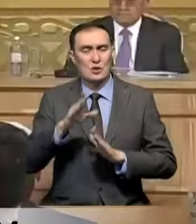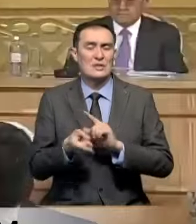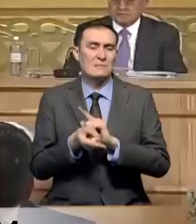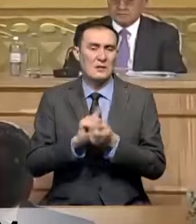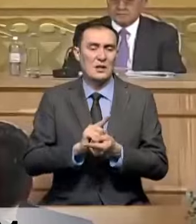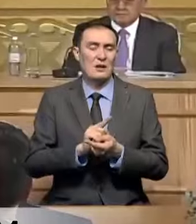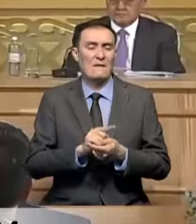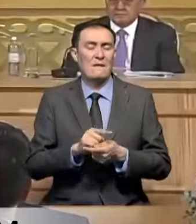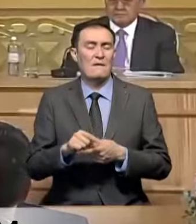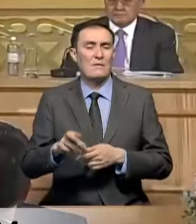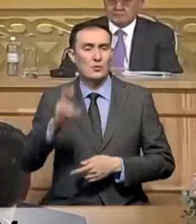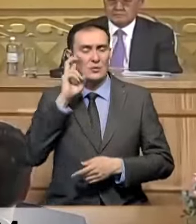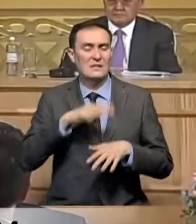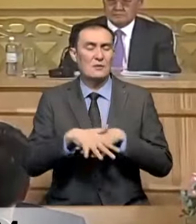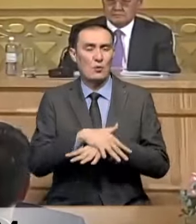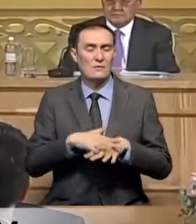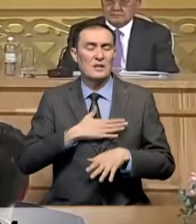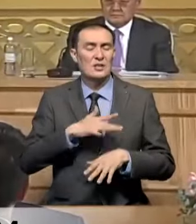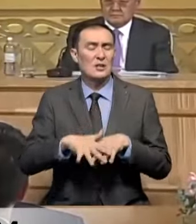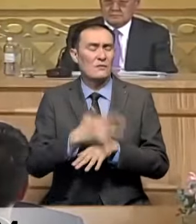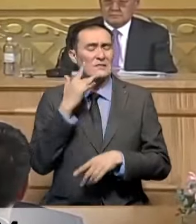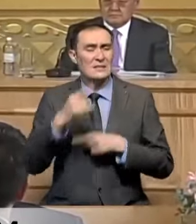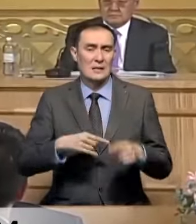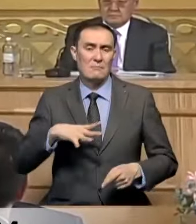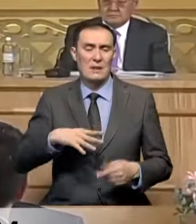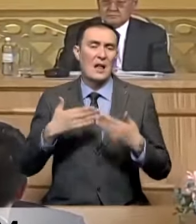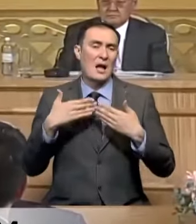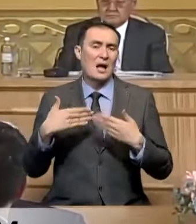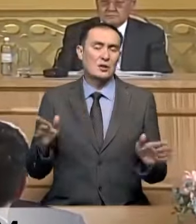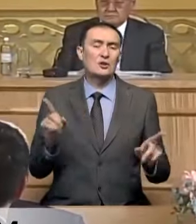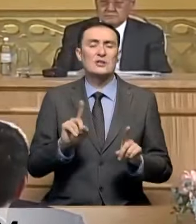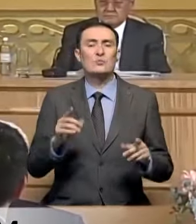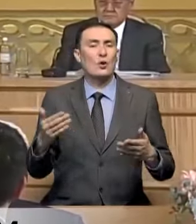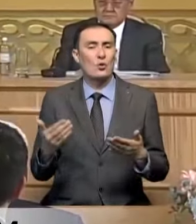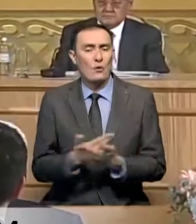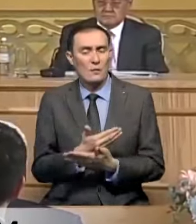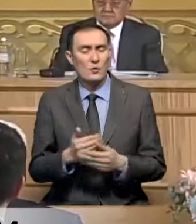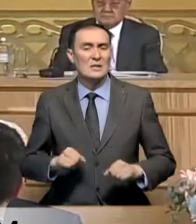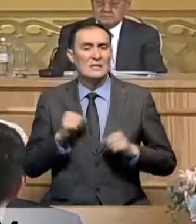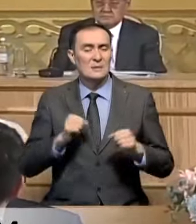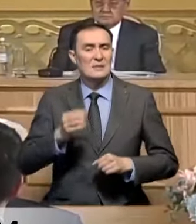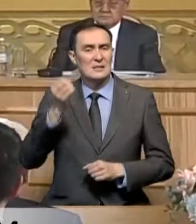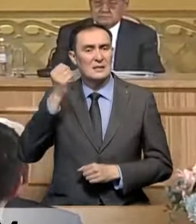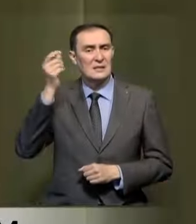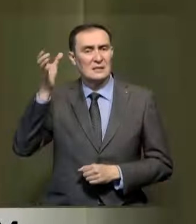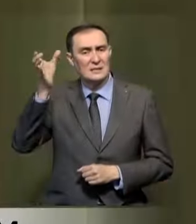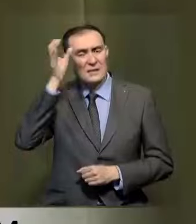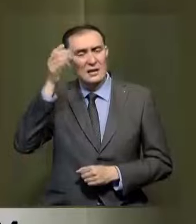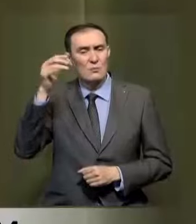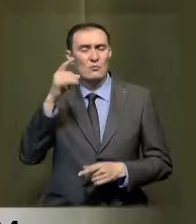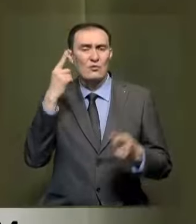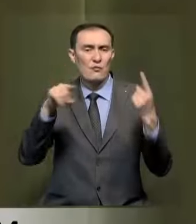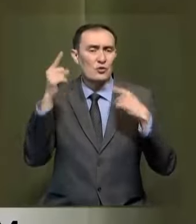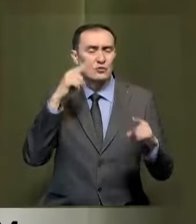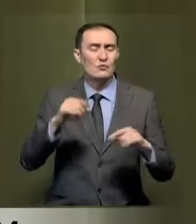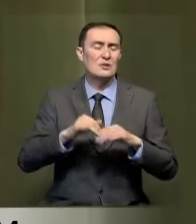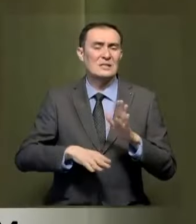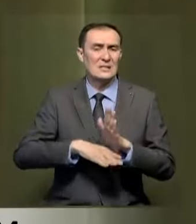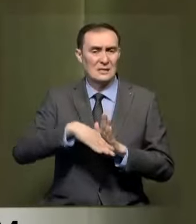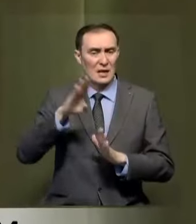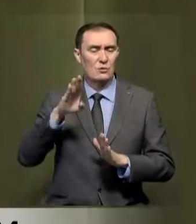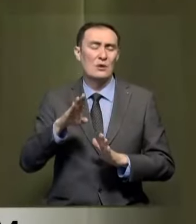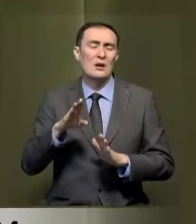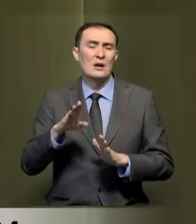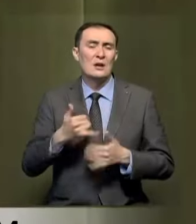обществе во все времена наш народ был открыт ко всему новому стремился к знаниям творчеству и созиданию